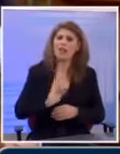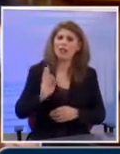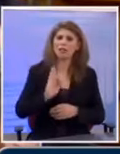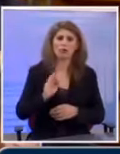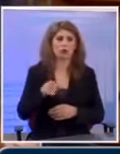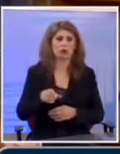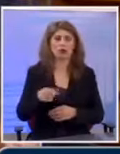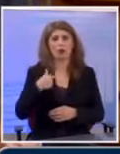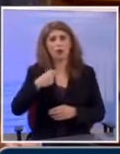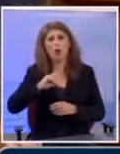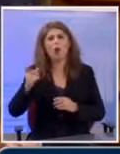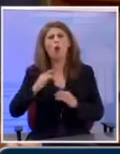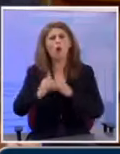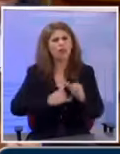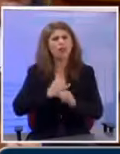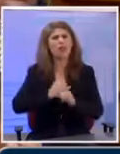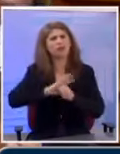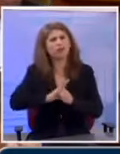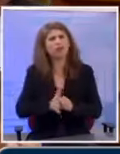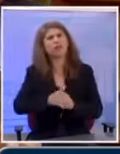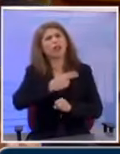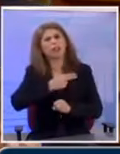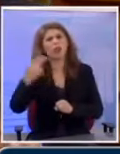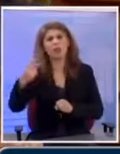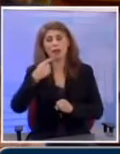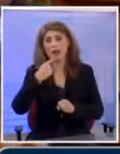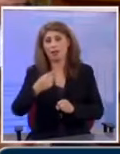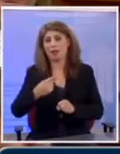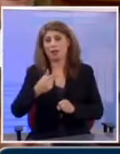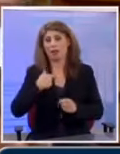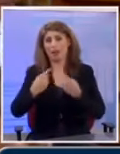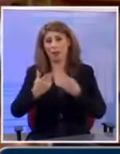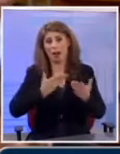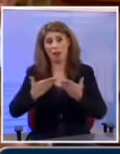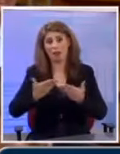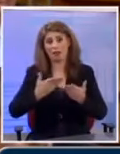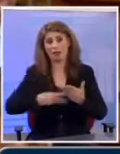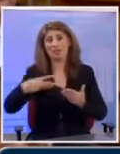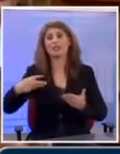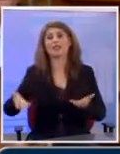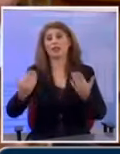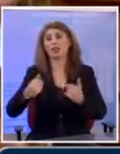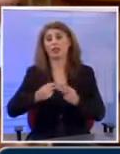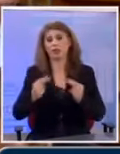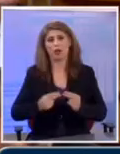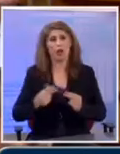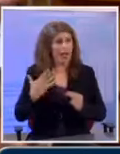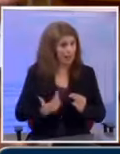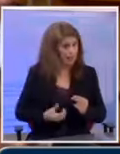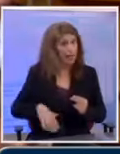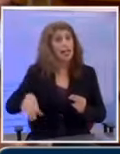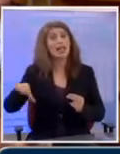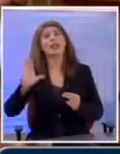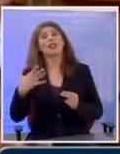Έρχεστε λοιπόν και λέτε ότι η διαπραγμάτευσή σας δεν είχε αποτελέσματα. Κύριε Μητσοτάκη, το αν είχε ή δεν είχε